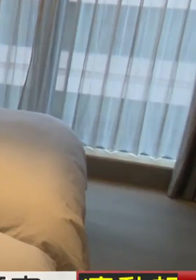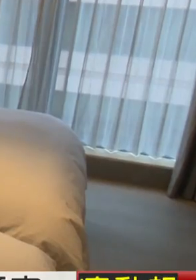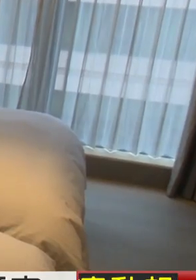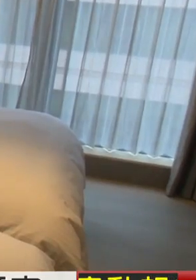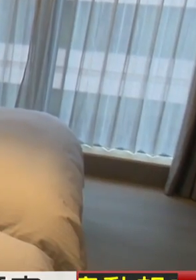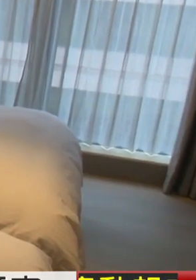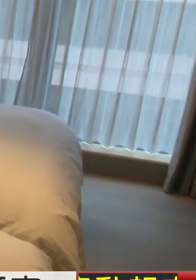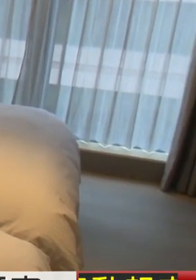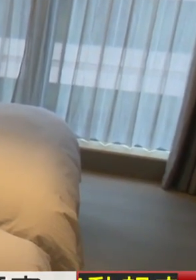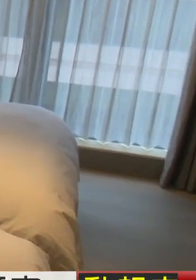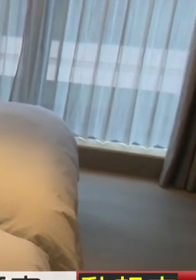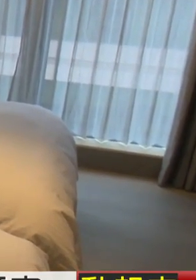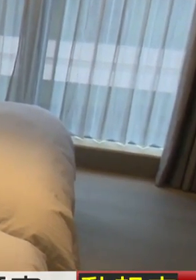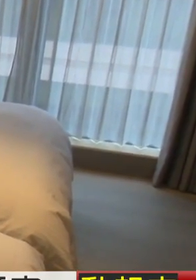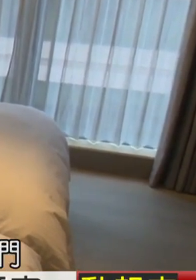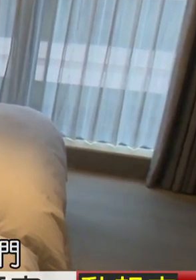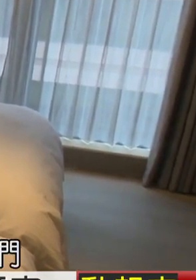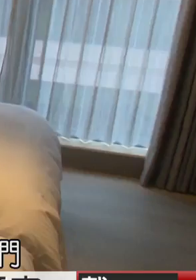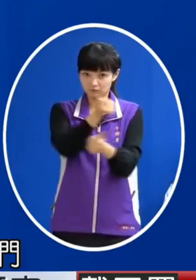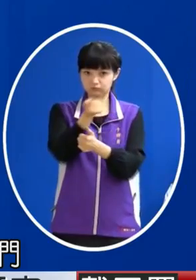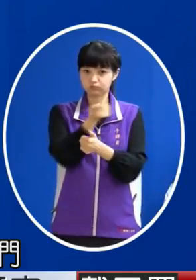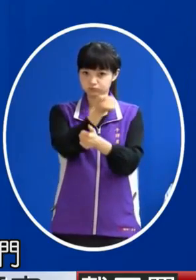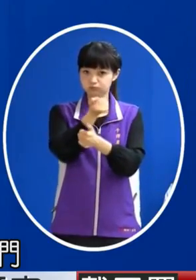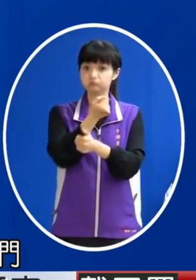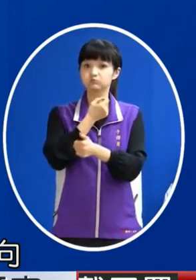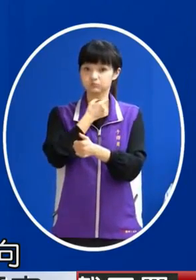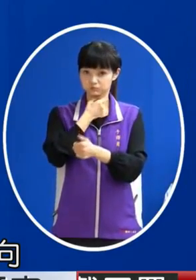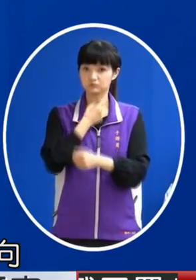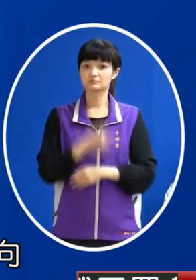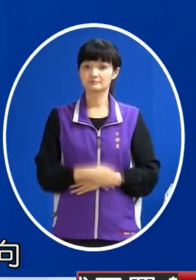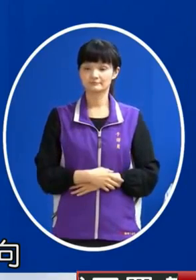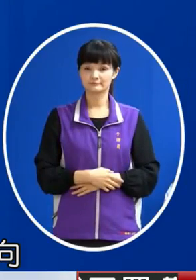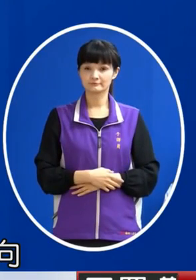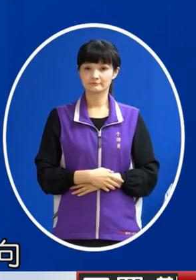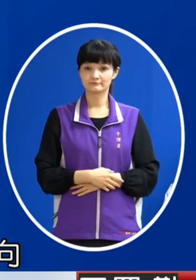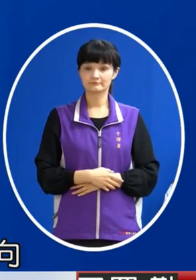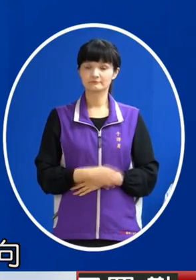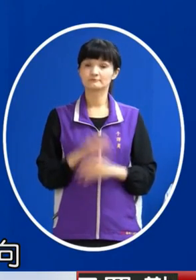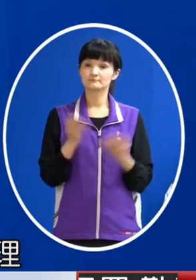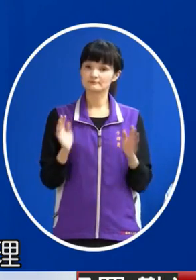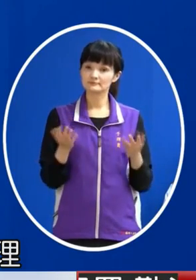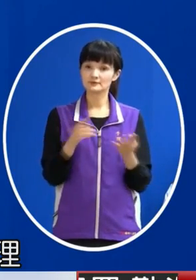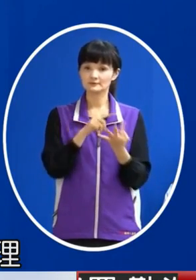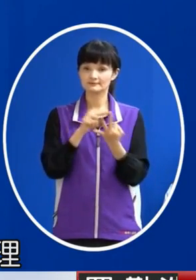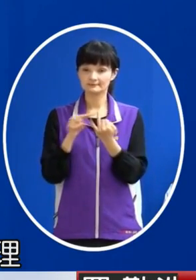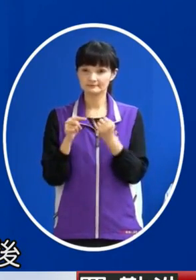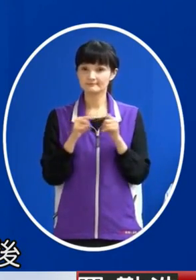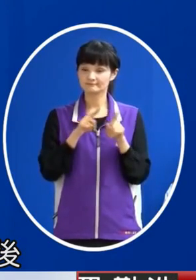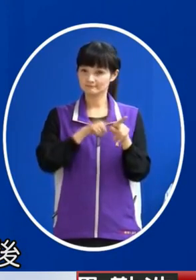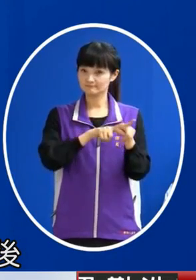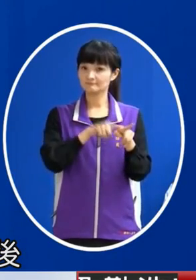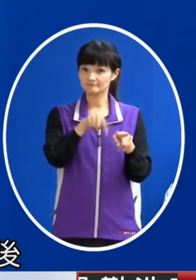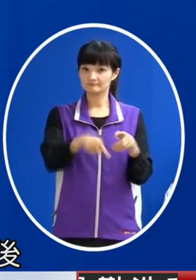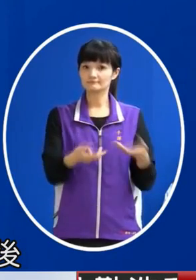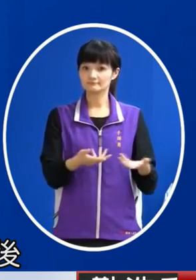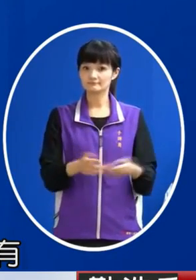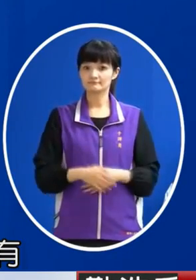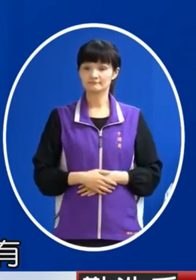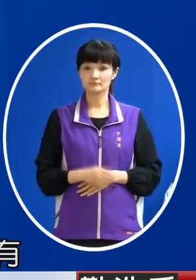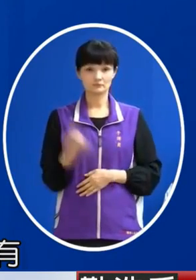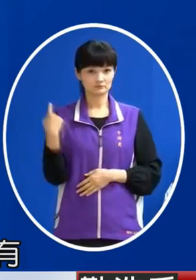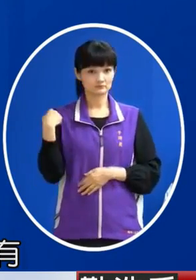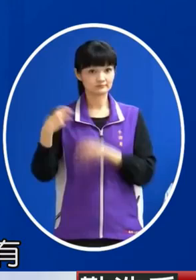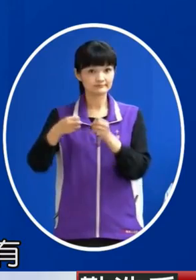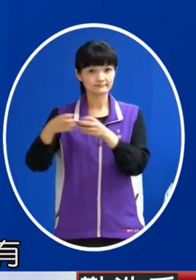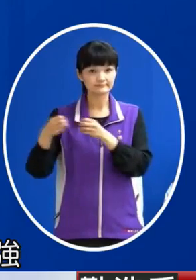但相关指引仍有待讨论。 大概是我们往这些方向来做处理。那昨天讨论完之后，